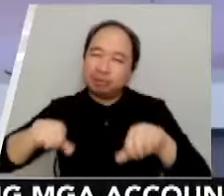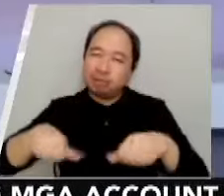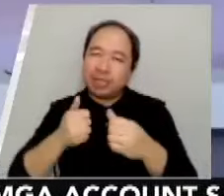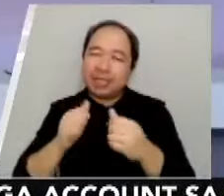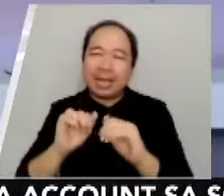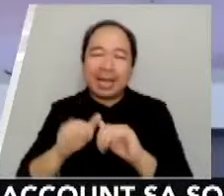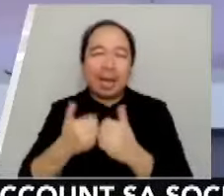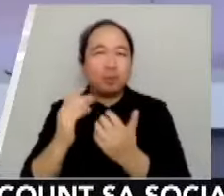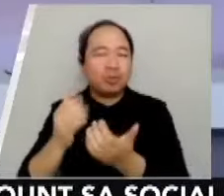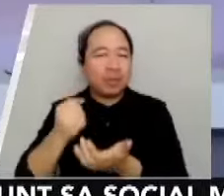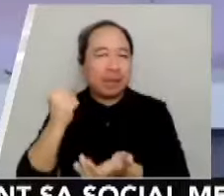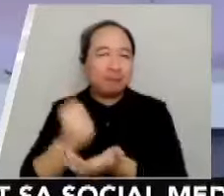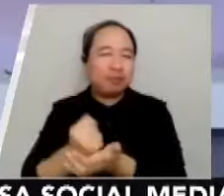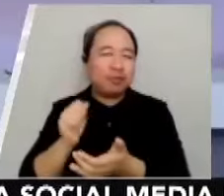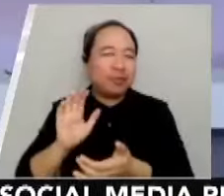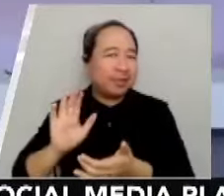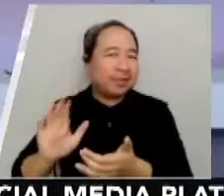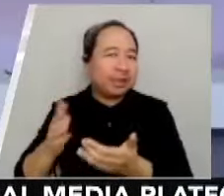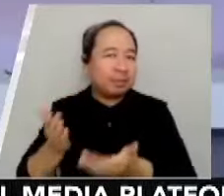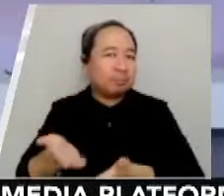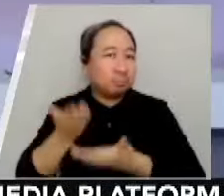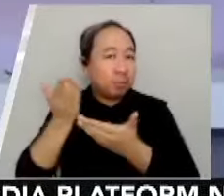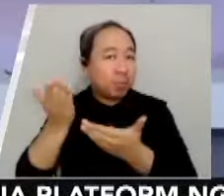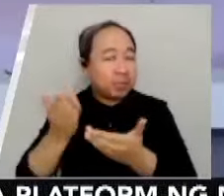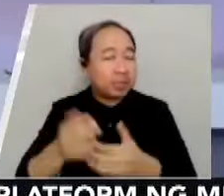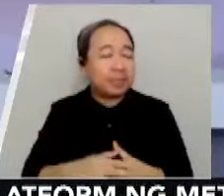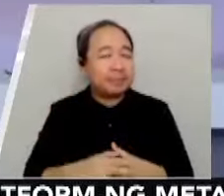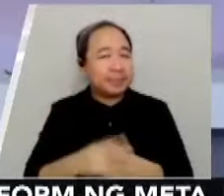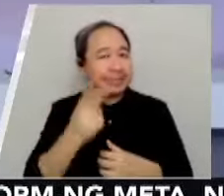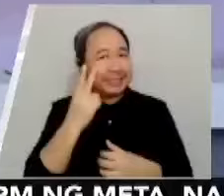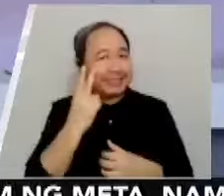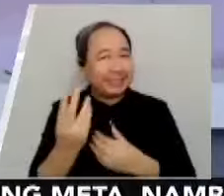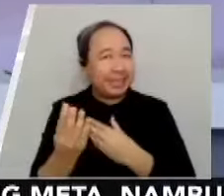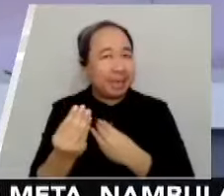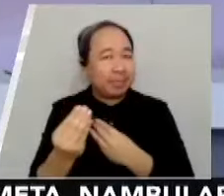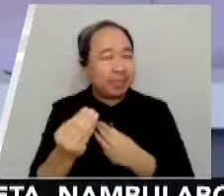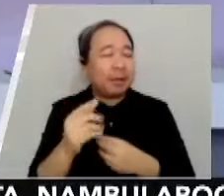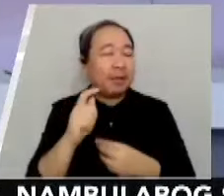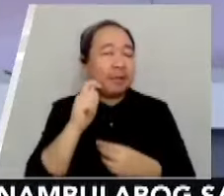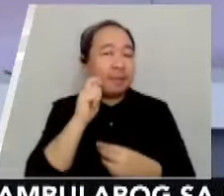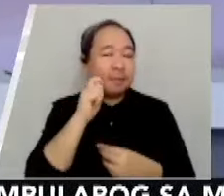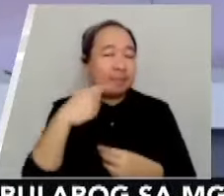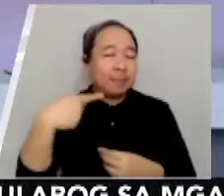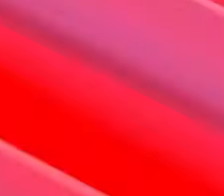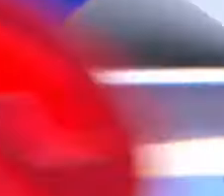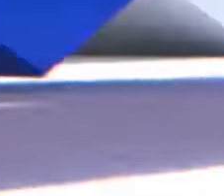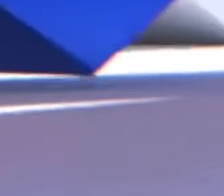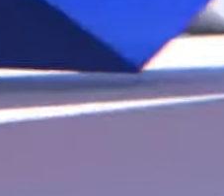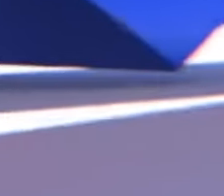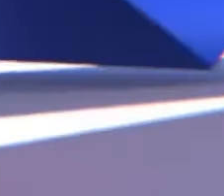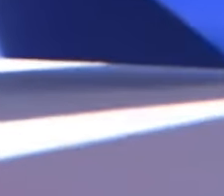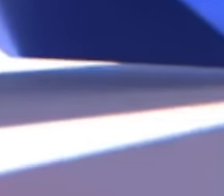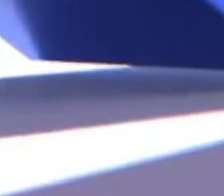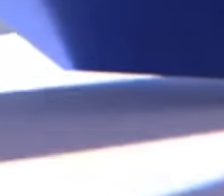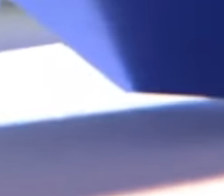ng resolusyon. Yan ang sanib puwers ang tinutukan ni Natina Panganiban Perez at Mav Gonzalez.